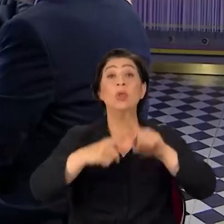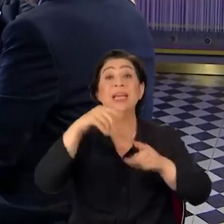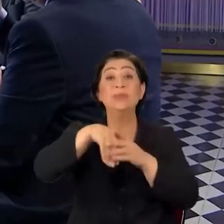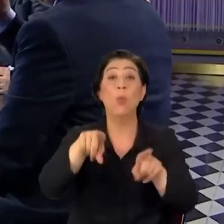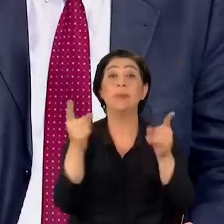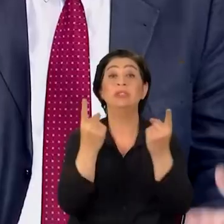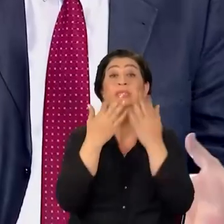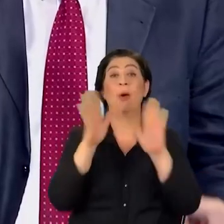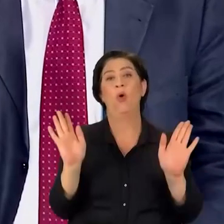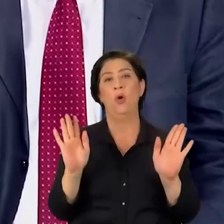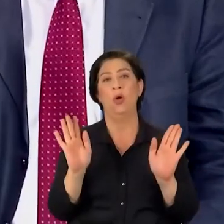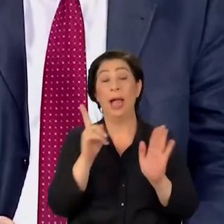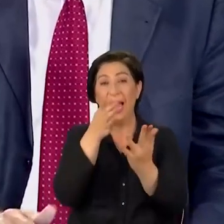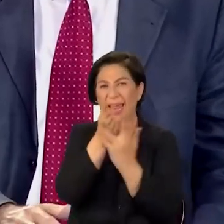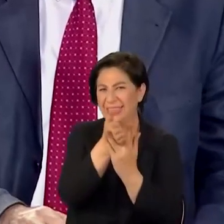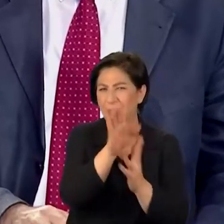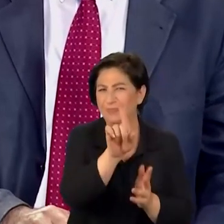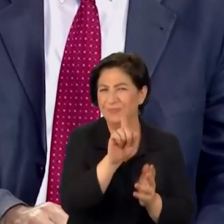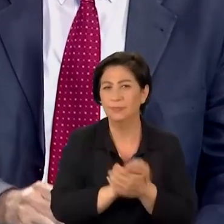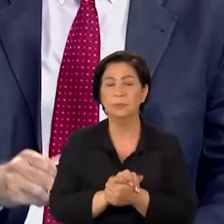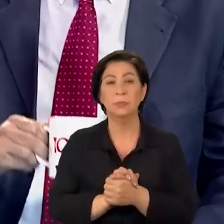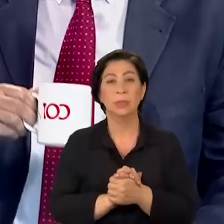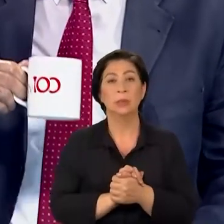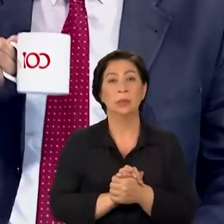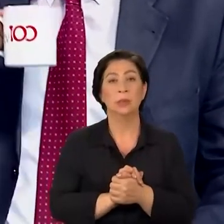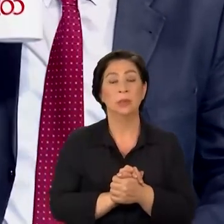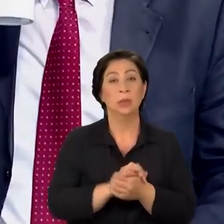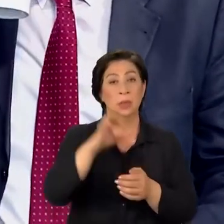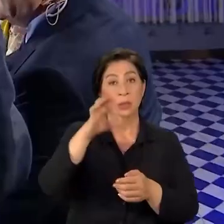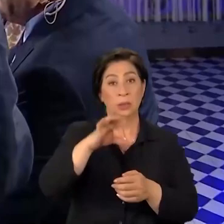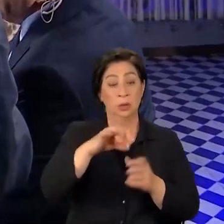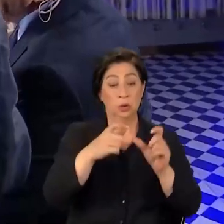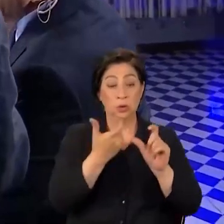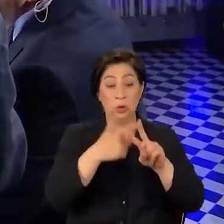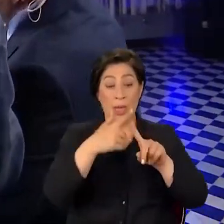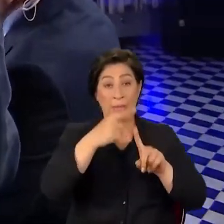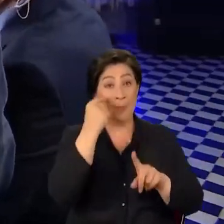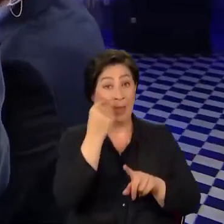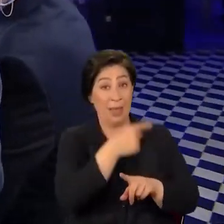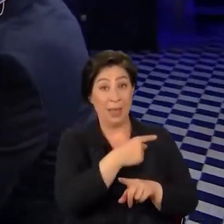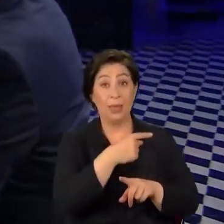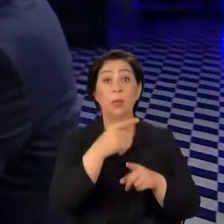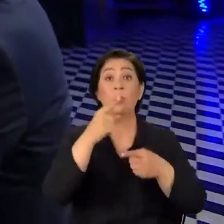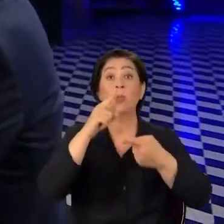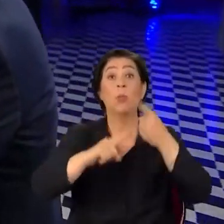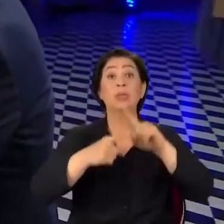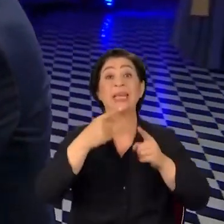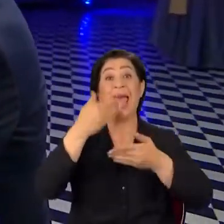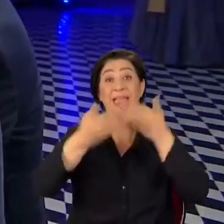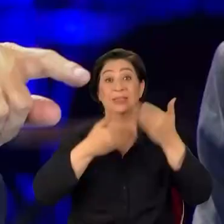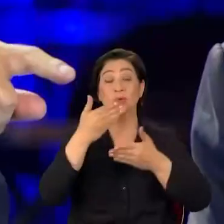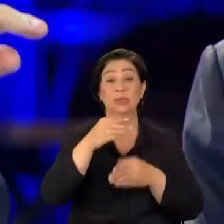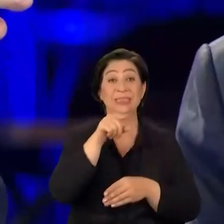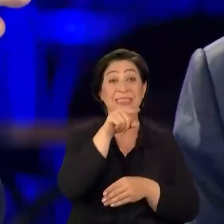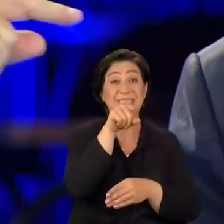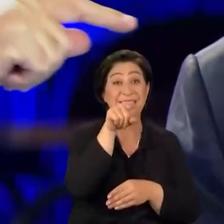bir şey bak, yok. Pardon, araya gireceğim. Buyurun efendim. Madem izin verin. Şimdi beyefendi Suat Bey, gördüğüm kadarıyla politikayı anlatıyoruz.